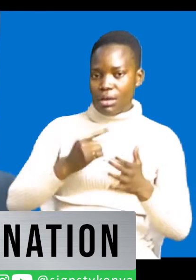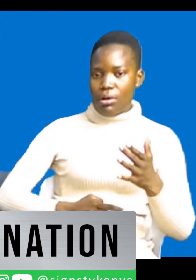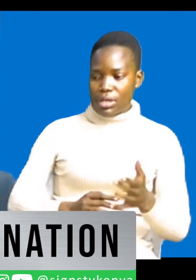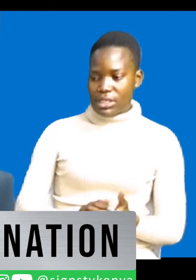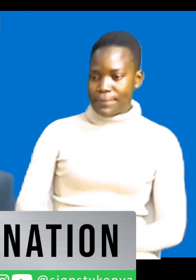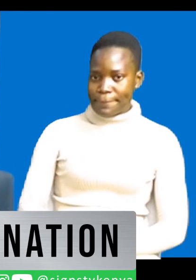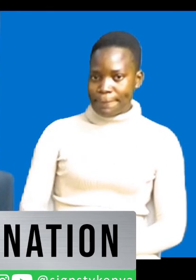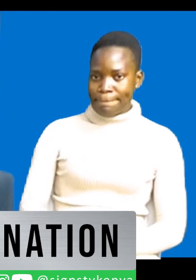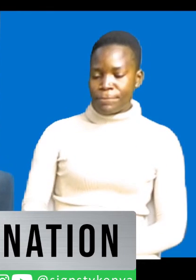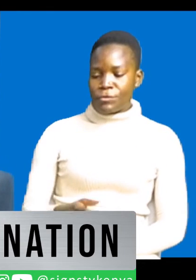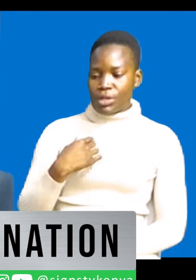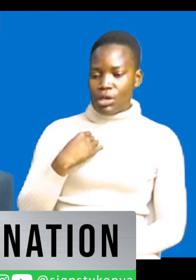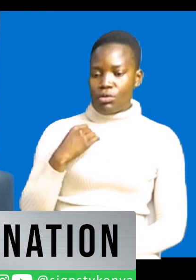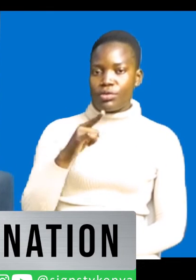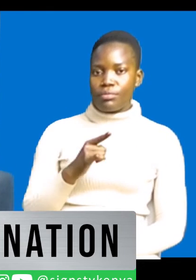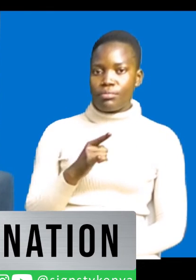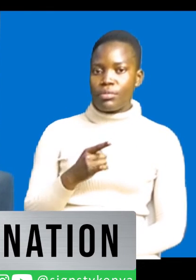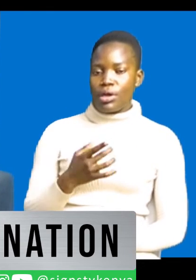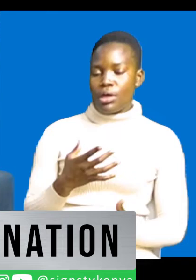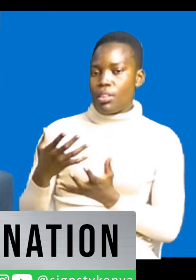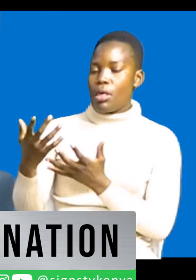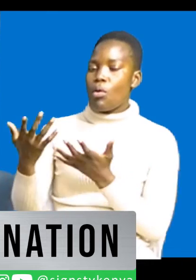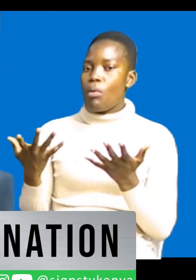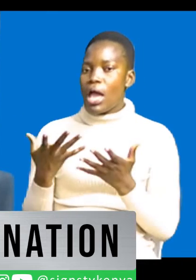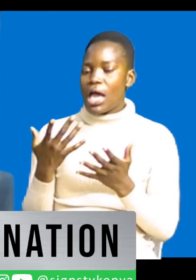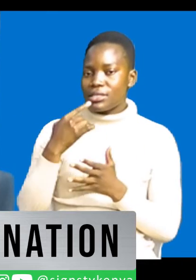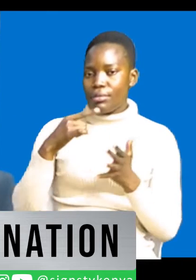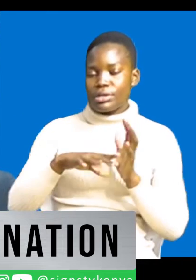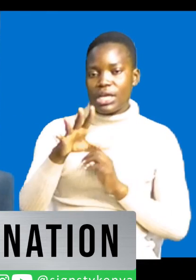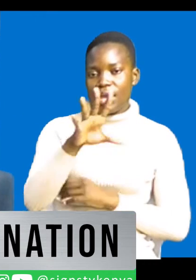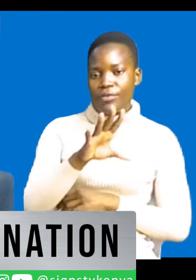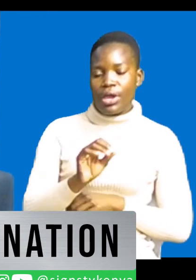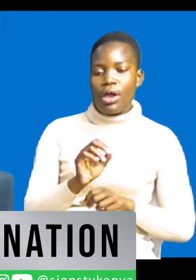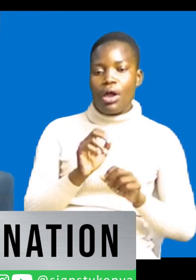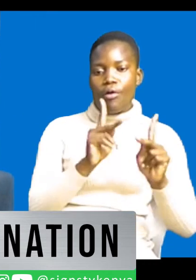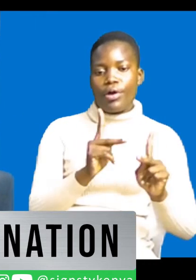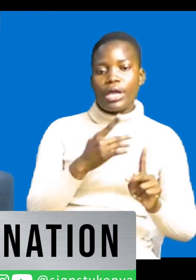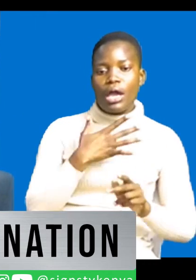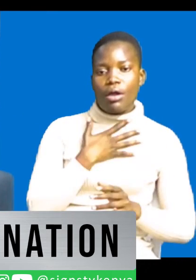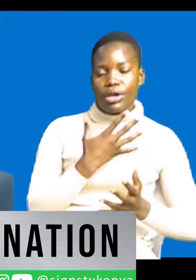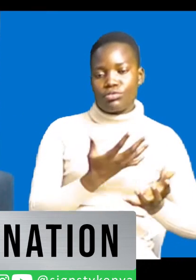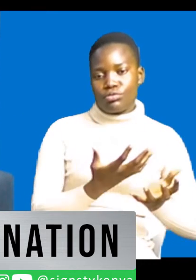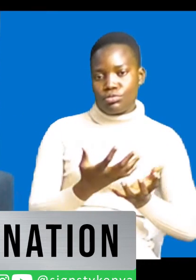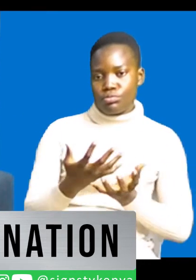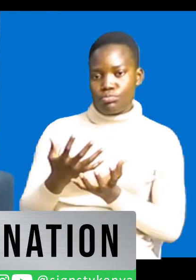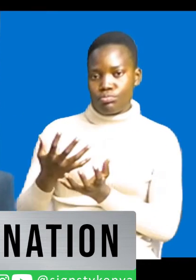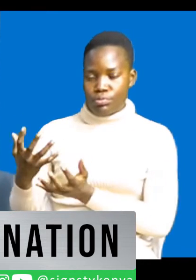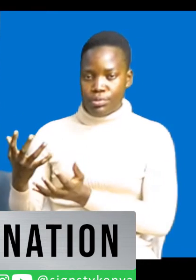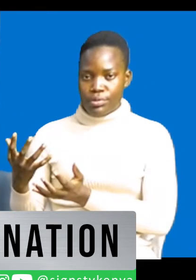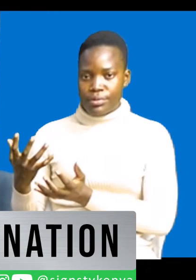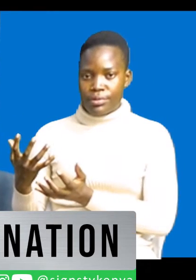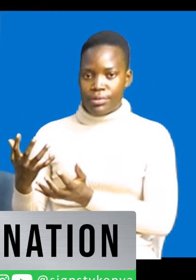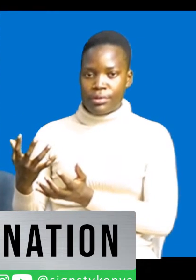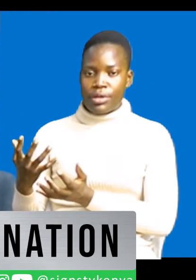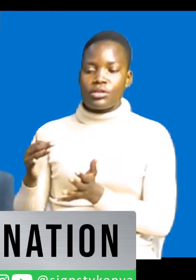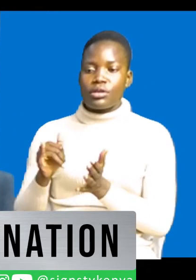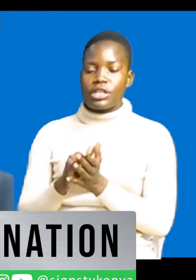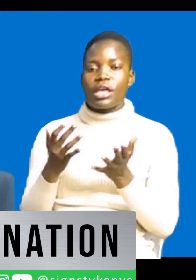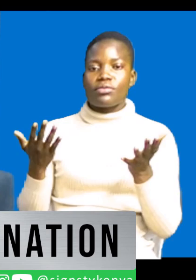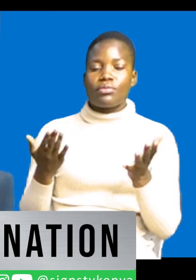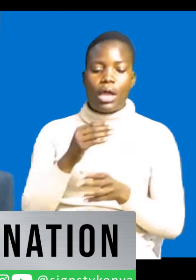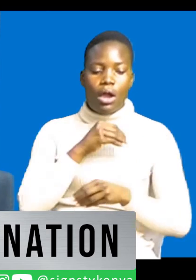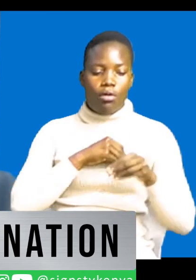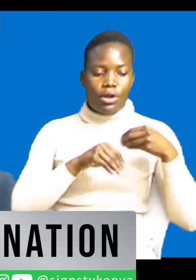jamaa, hizi manguo unapeleka wapi? Napeleka Afrika. Oh, okay. Si wacha nikupelekee. Donations. Sasa hivyo ndio